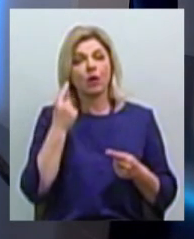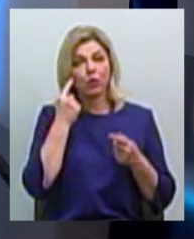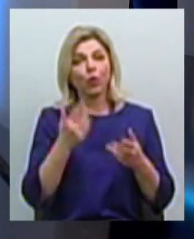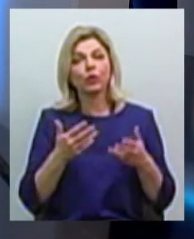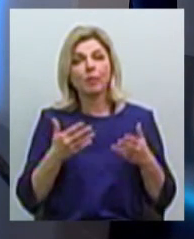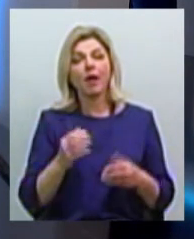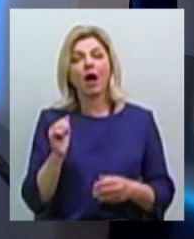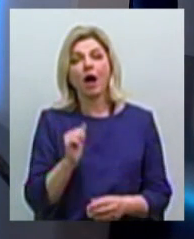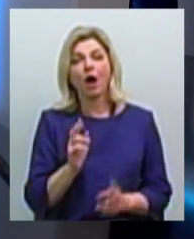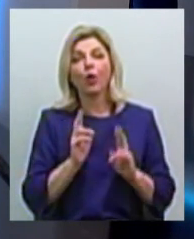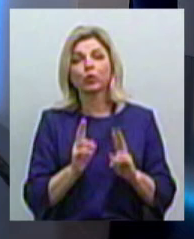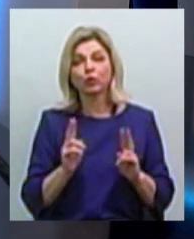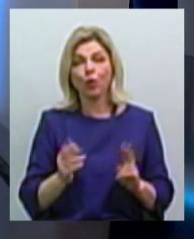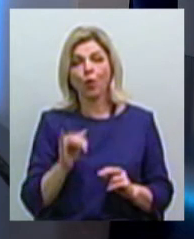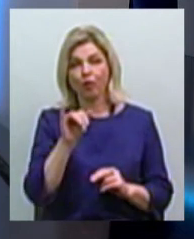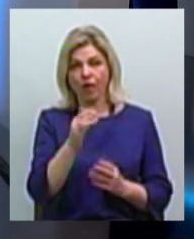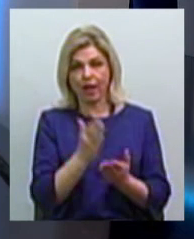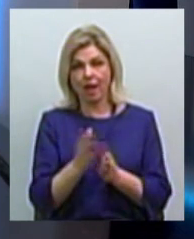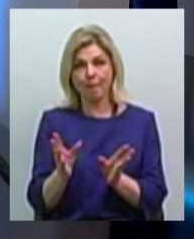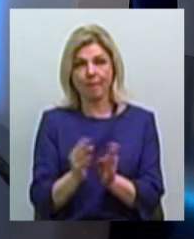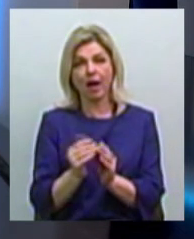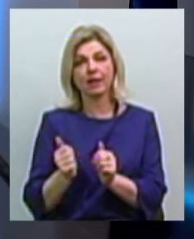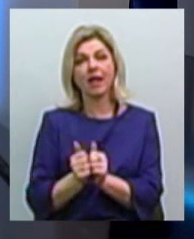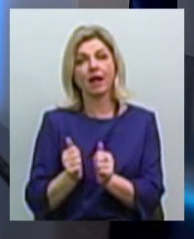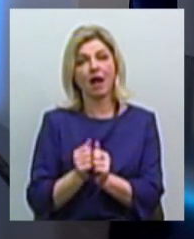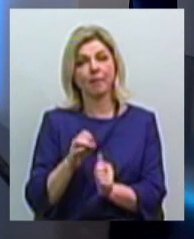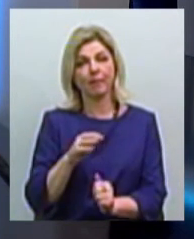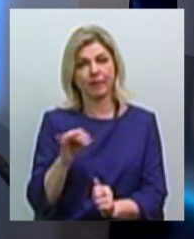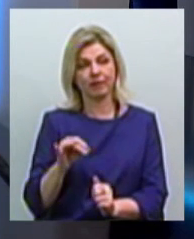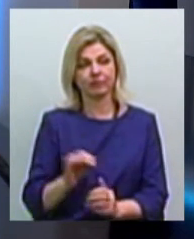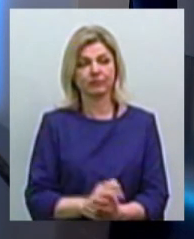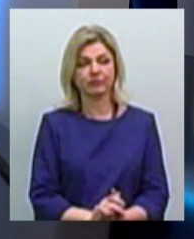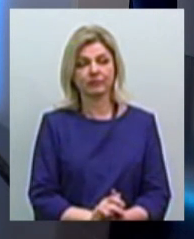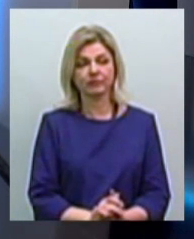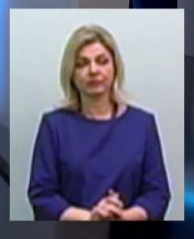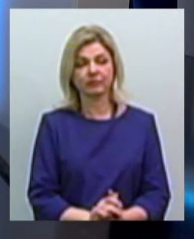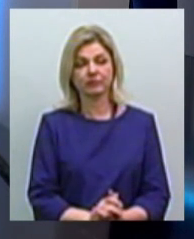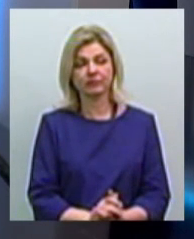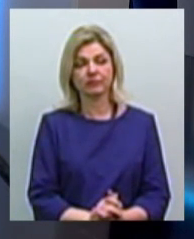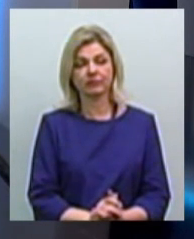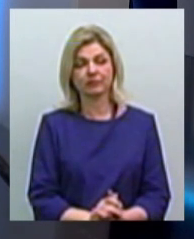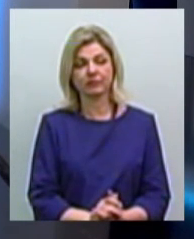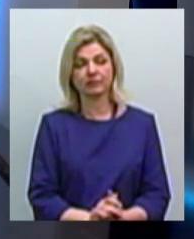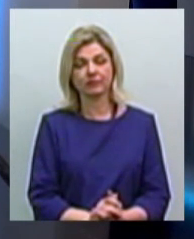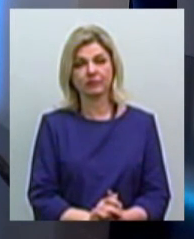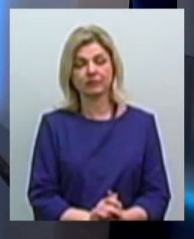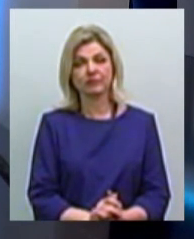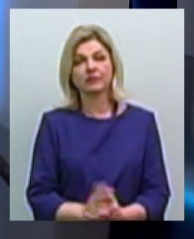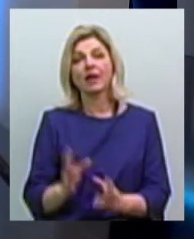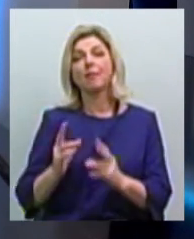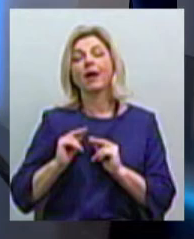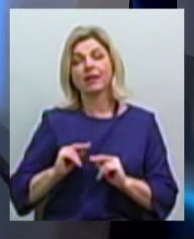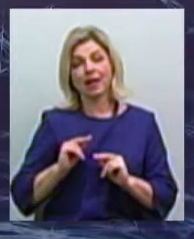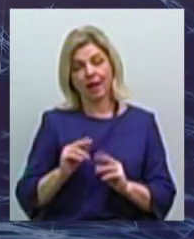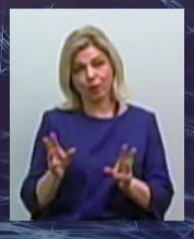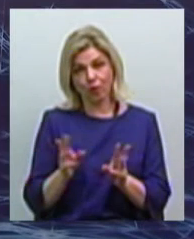а хто у вас є партнерами? Адже без партнерства важко. Партнерами проєкту